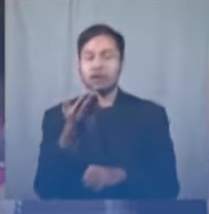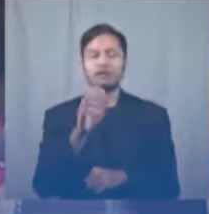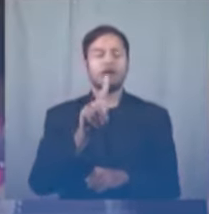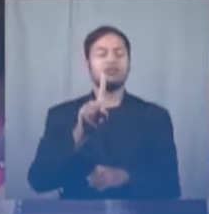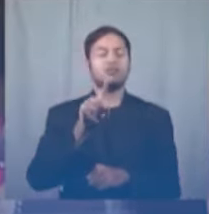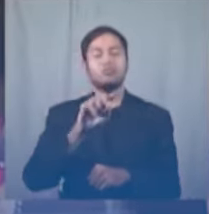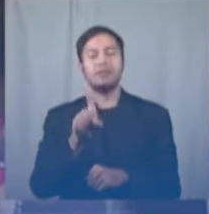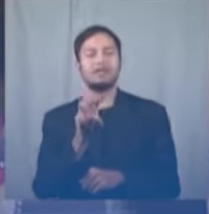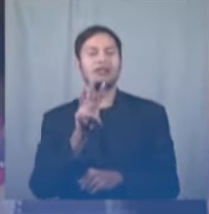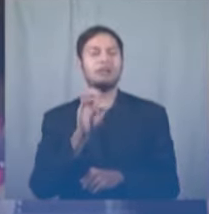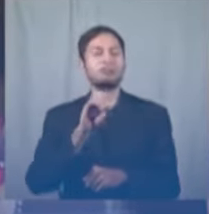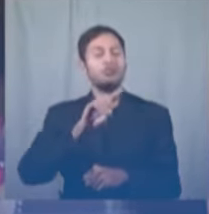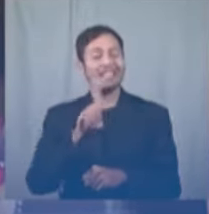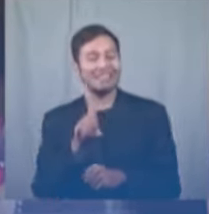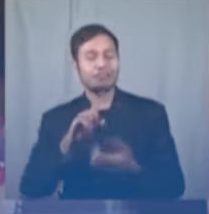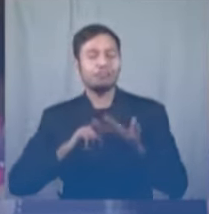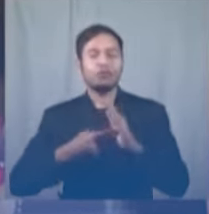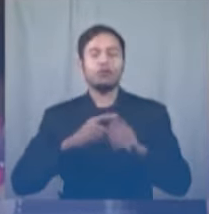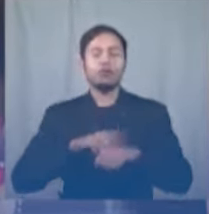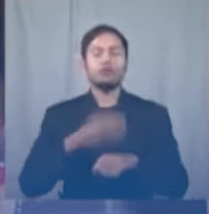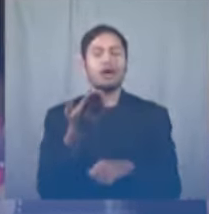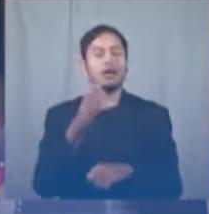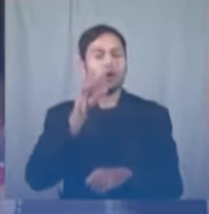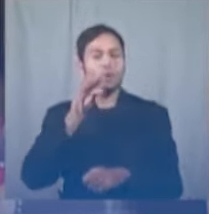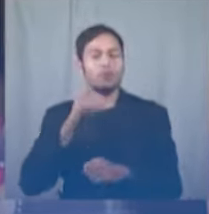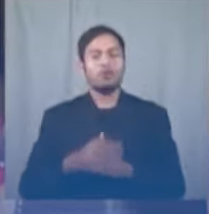menit 30 detik dimulai dari saat Anda berbicara.